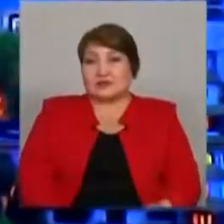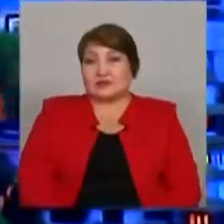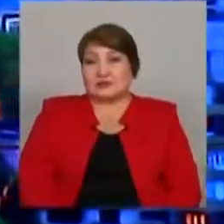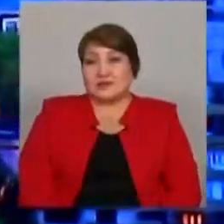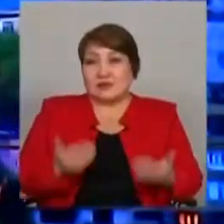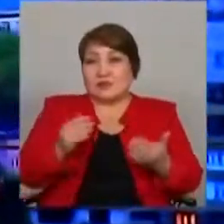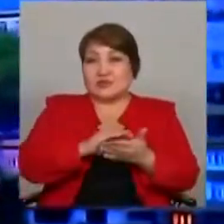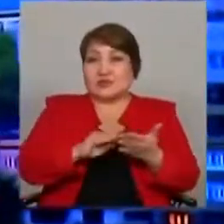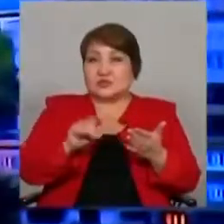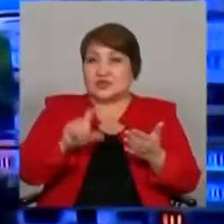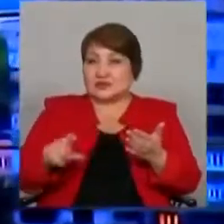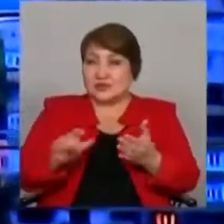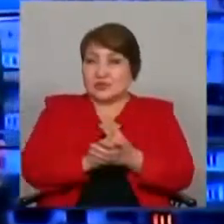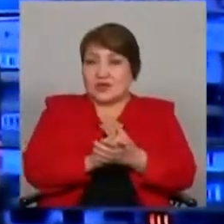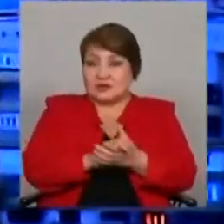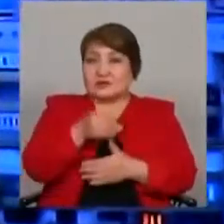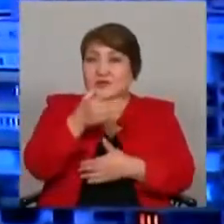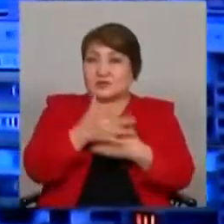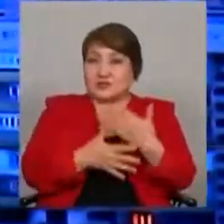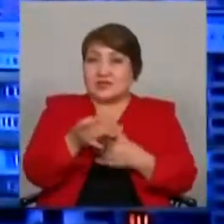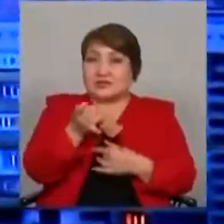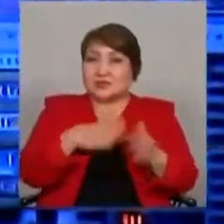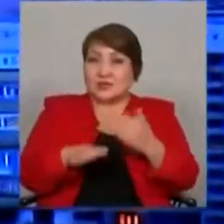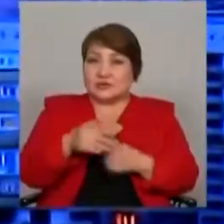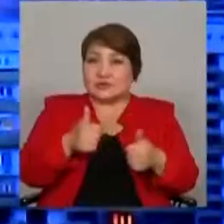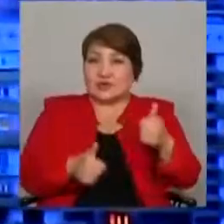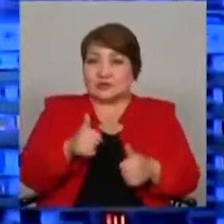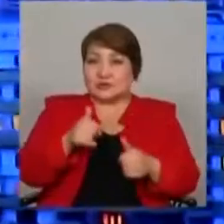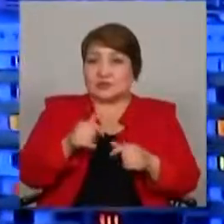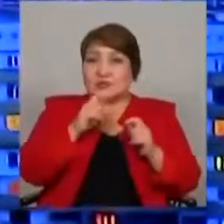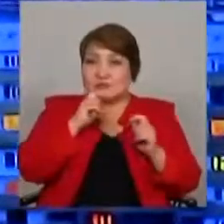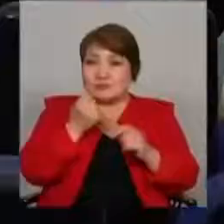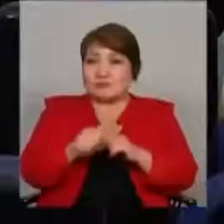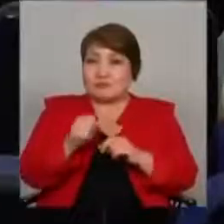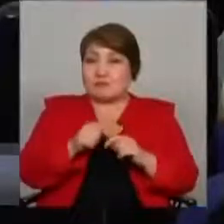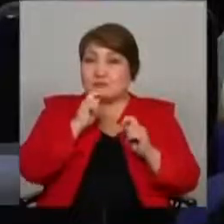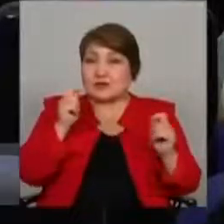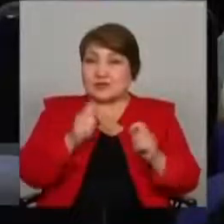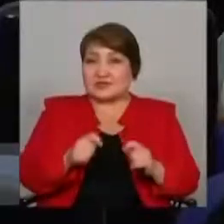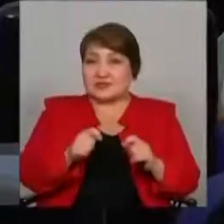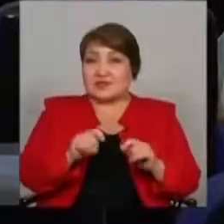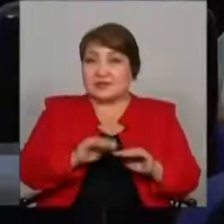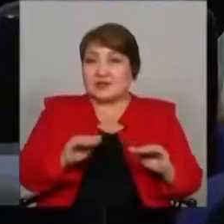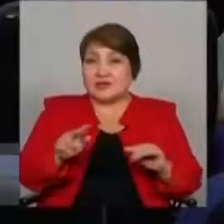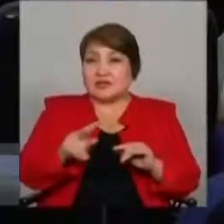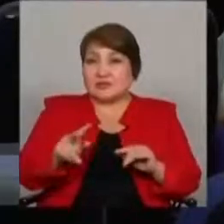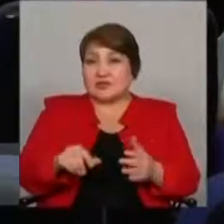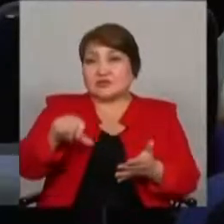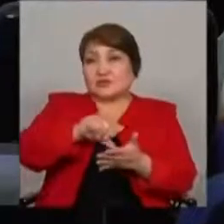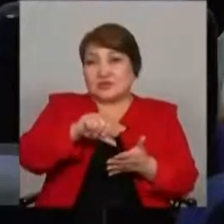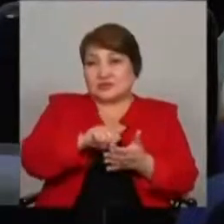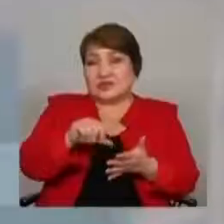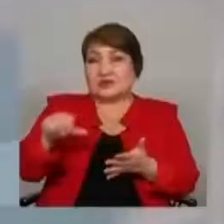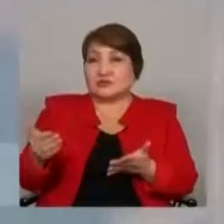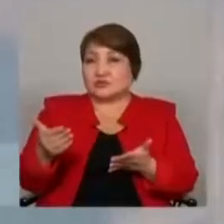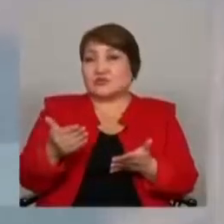Bugün Jazuvchilar Odağının törinde Respublikalıq Bayqaudıñ jüldegerleri marapattaldı. Balalar ädebiyetine oylağan katsuşlar ertegi jäne şağın äñgime